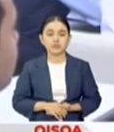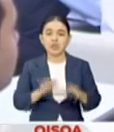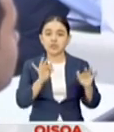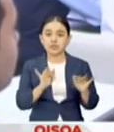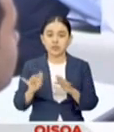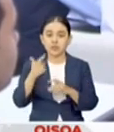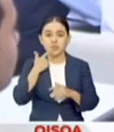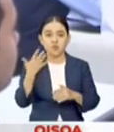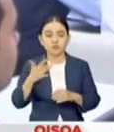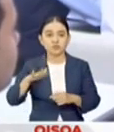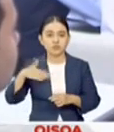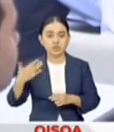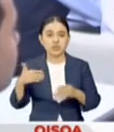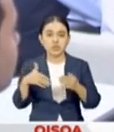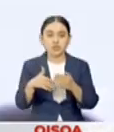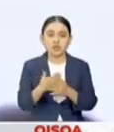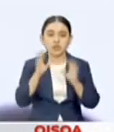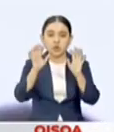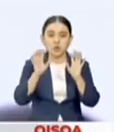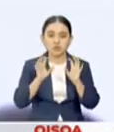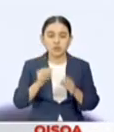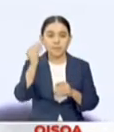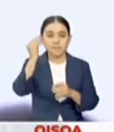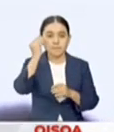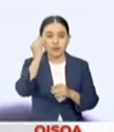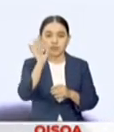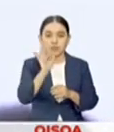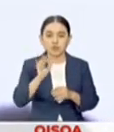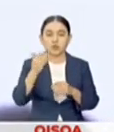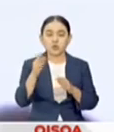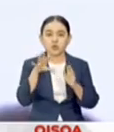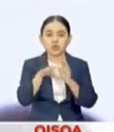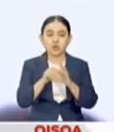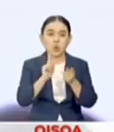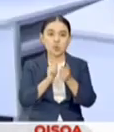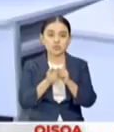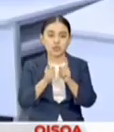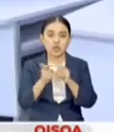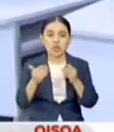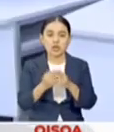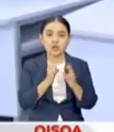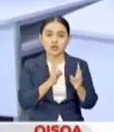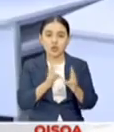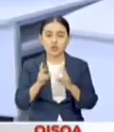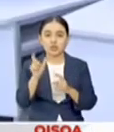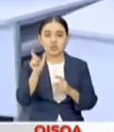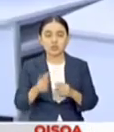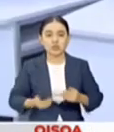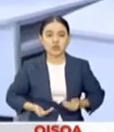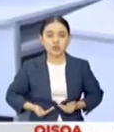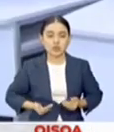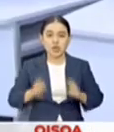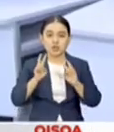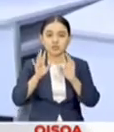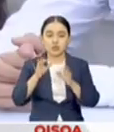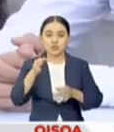Tadbirda ma'ruzachilar tomonidan yangi konstitutsiyamizning mazmun mohiyati, unga kiritilgan o'zgarishlar, yangi normalarning insonlar hayotida aks